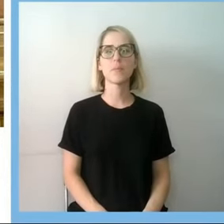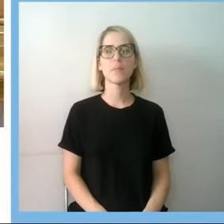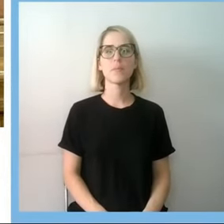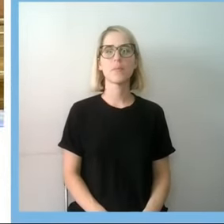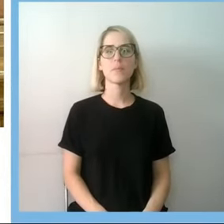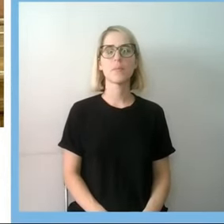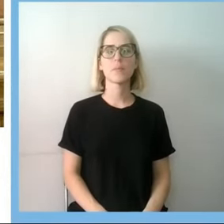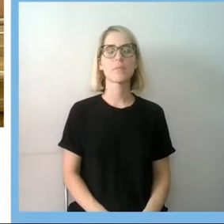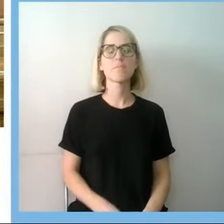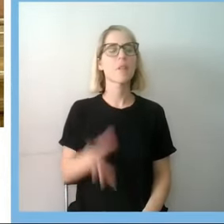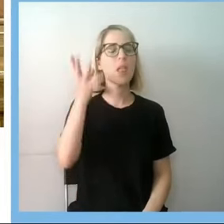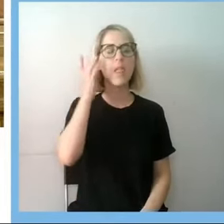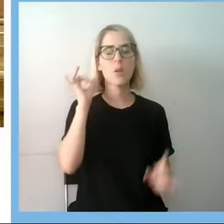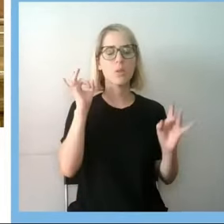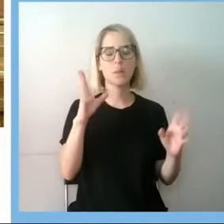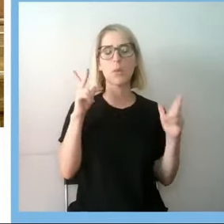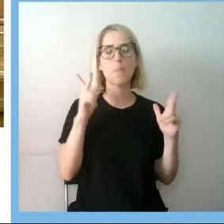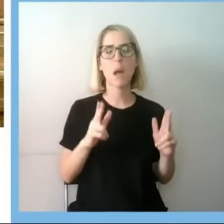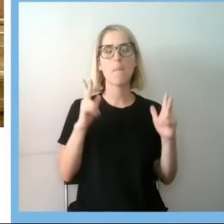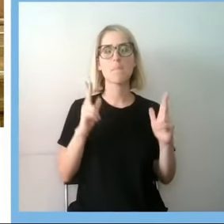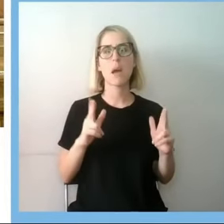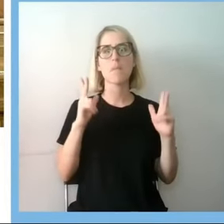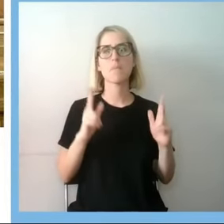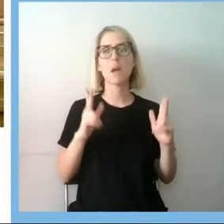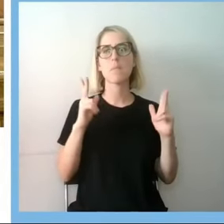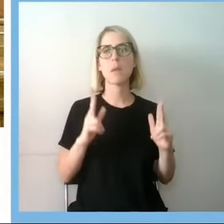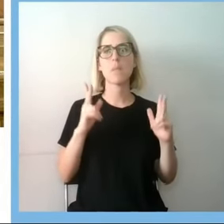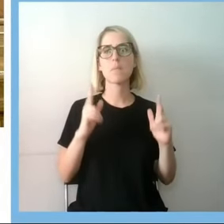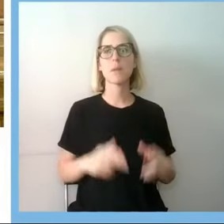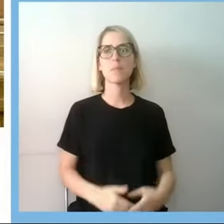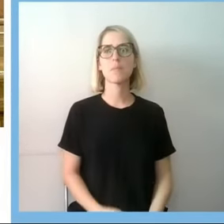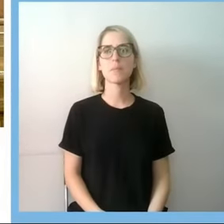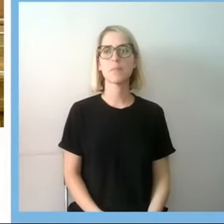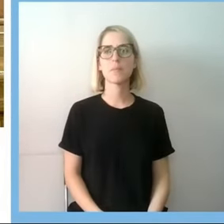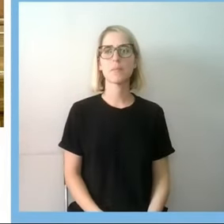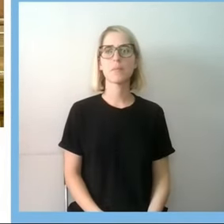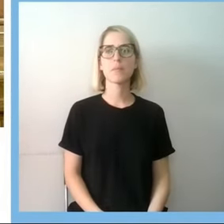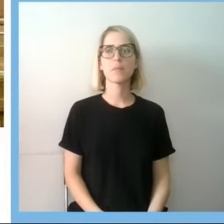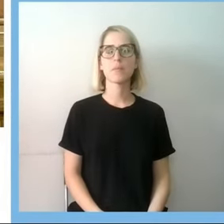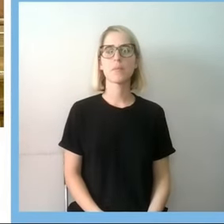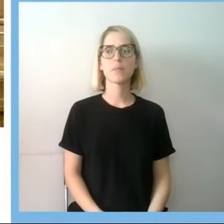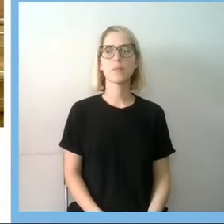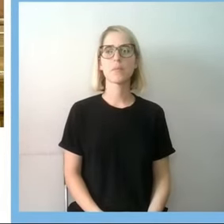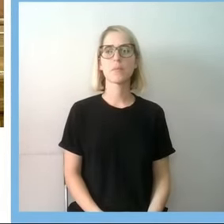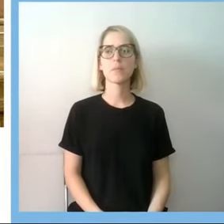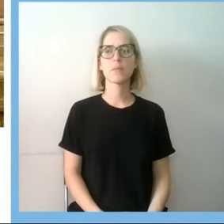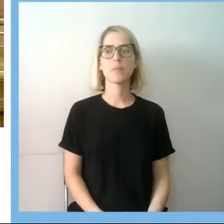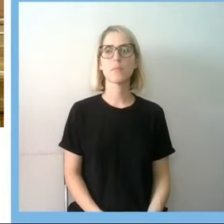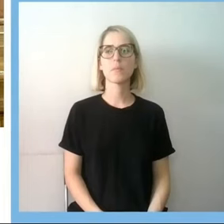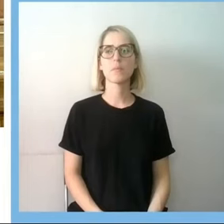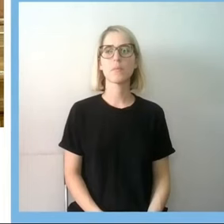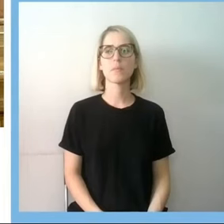συγκροτήματα. Στην 5η Δημοτική Κοινότητα, από τα 24 σχολικά κτίρια που αναφέραμε με επίγοντα